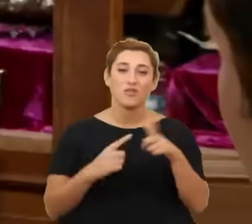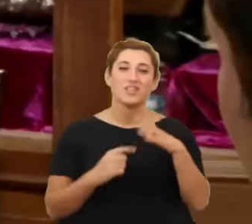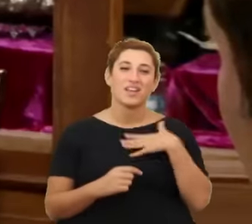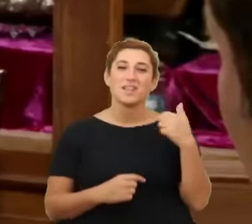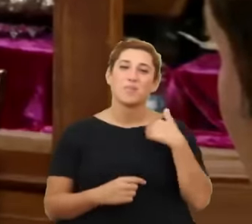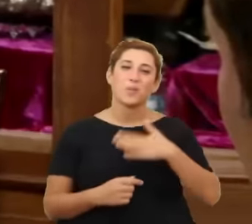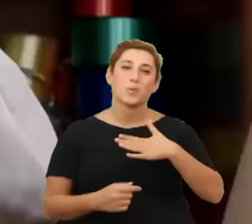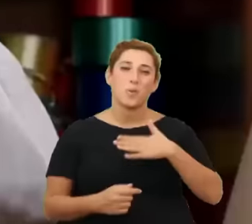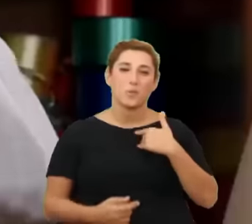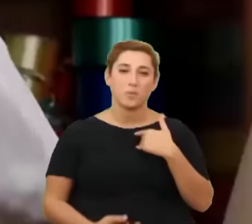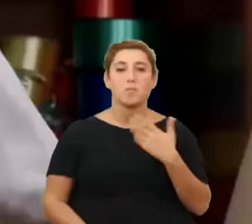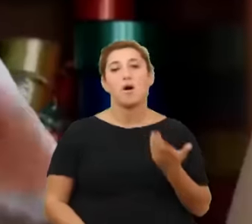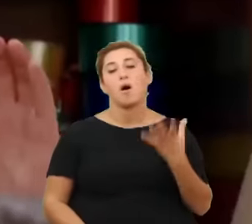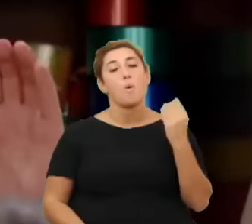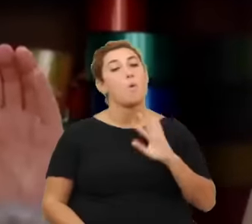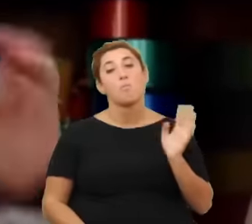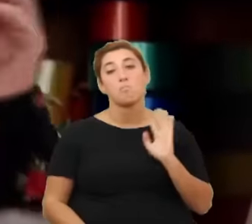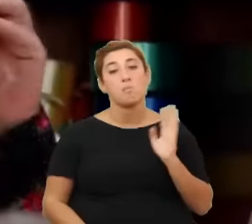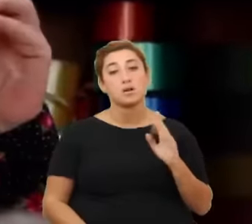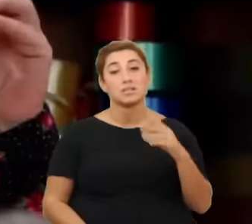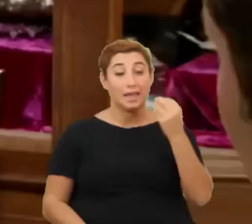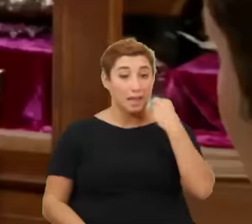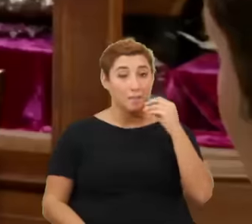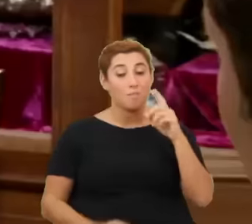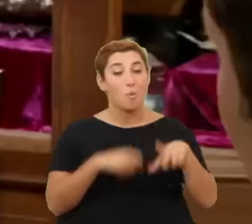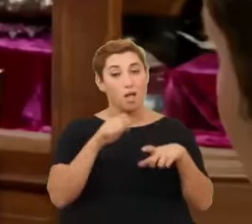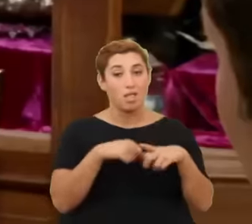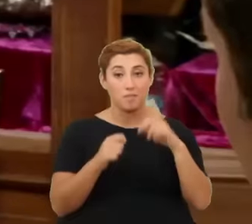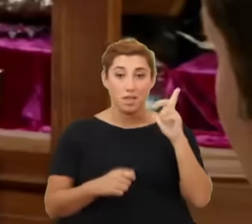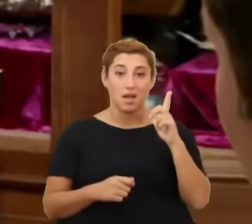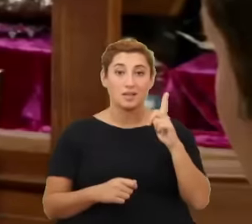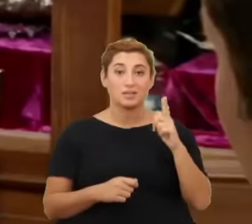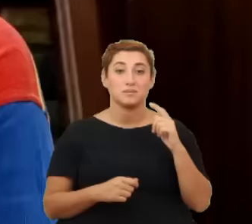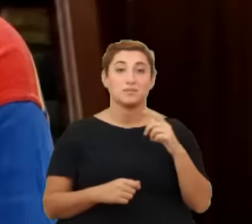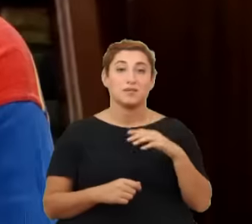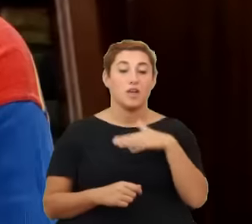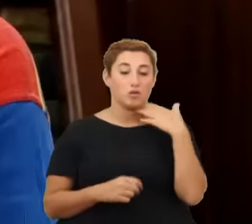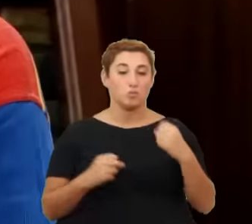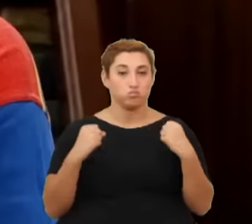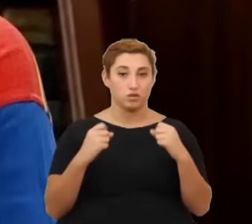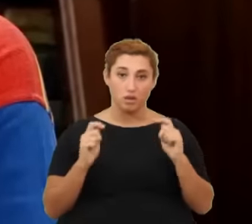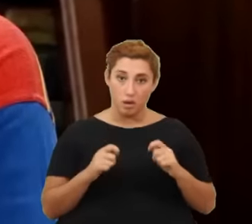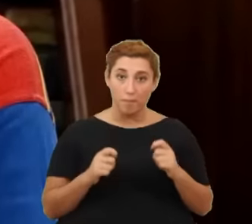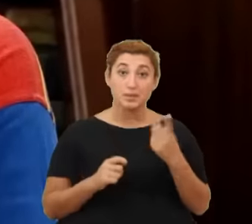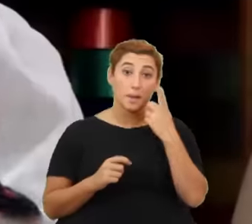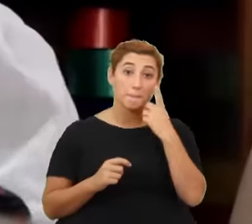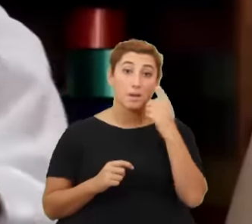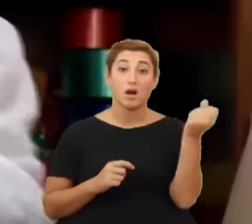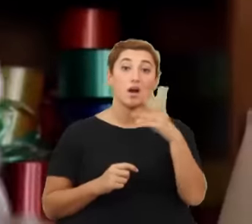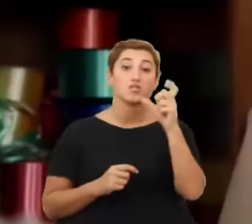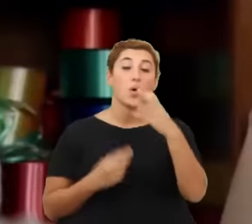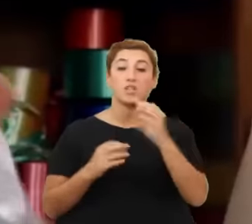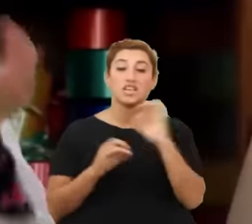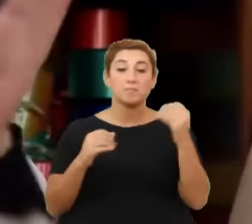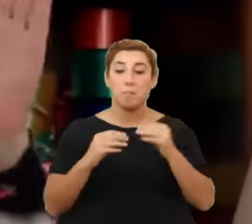abi, ben tokum. Aa, olmaz. Lazım yesin bir muhallebi. Etlenesin, kuvvetlenesin. Bak kaç ay